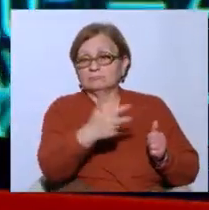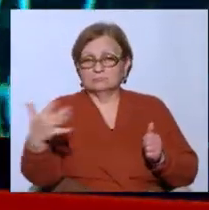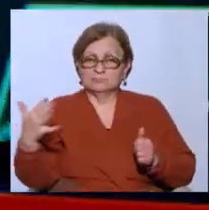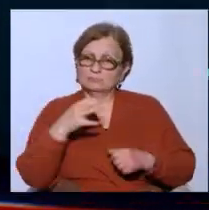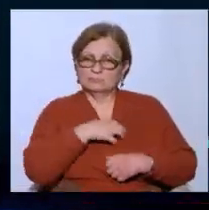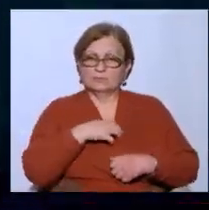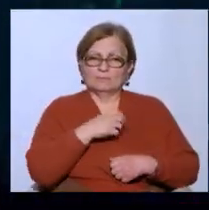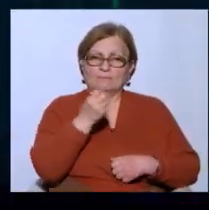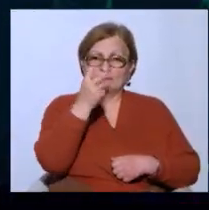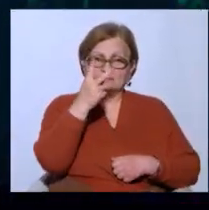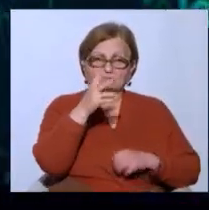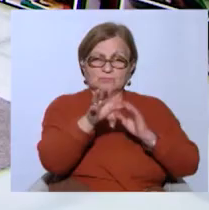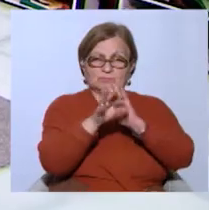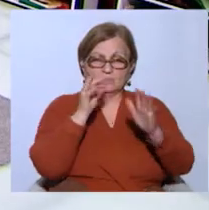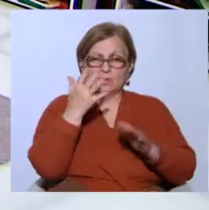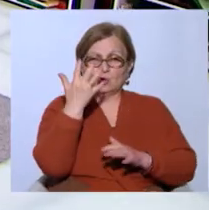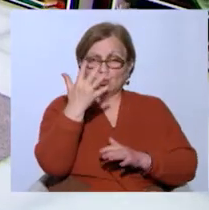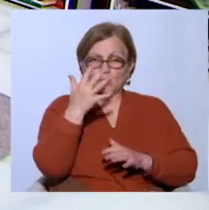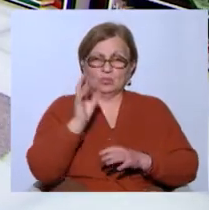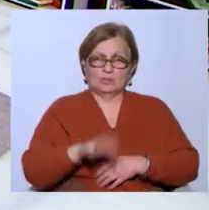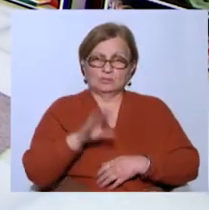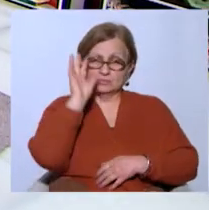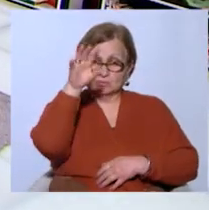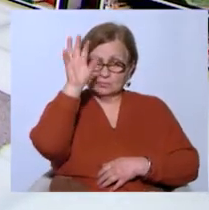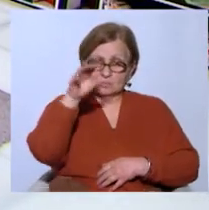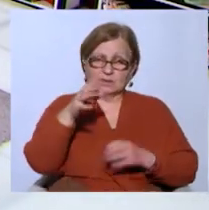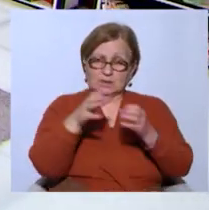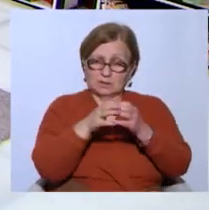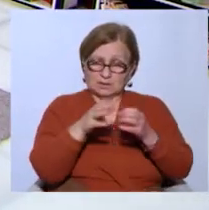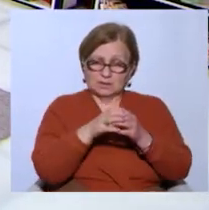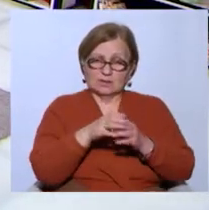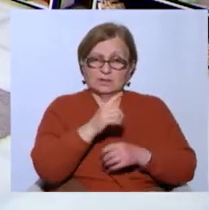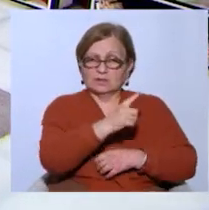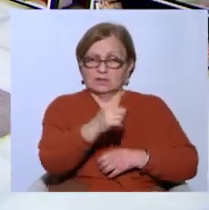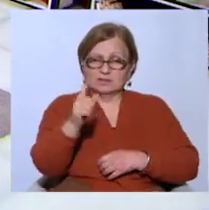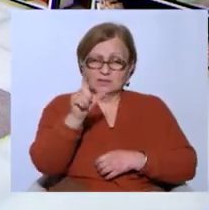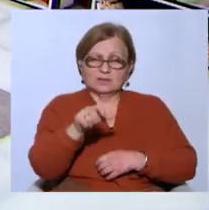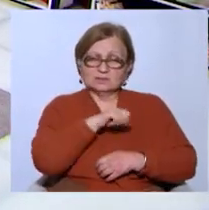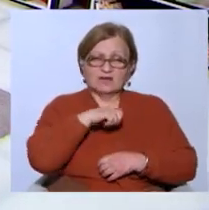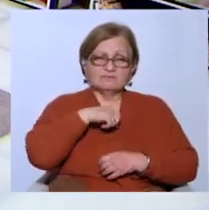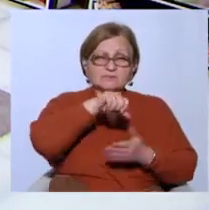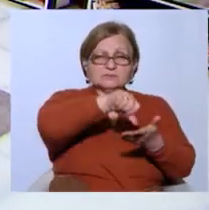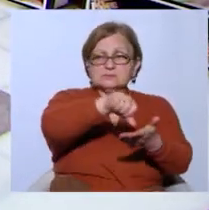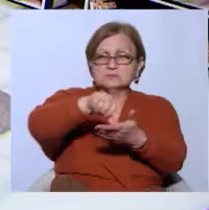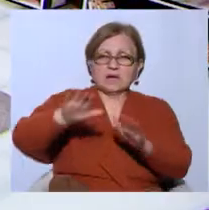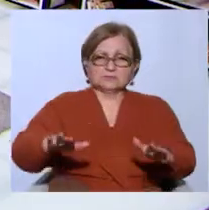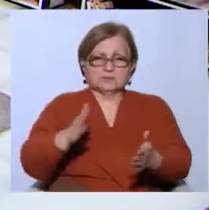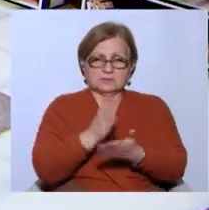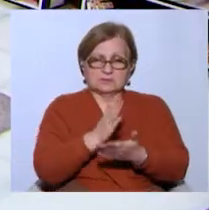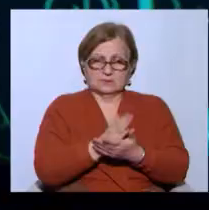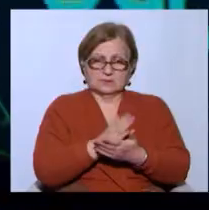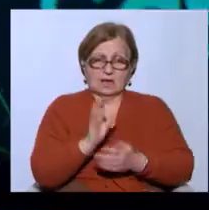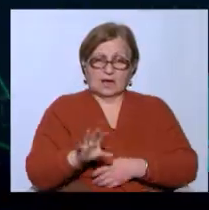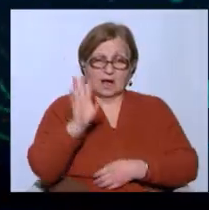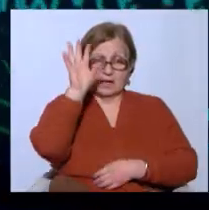სიტყვაზე 12 ადამიანიდან ვირჩევთ 5 მოთამაშიან კალათბურთის გუნდს, სადაც თითო მოთამაშეს თავისი პოზიცია გააჩნია, ხო?